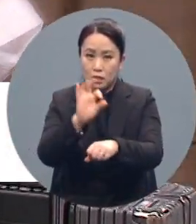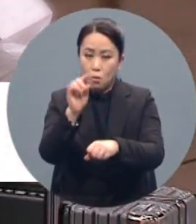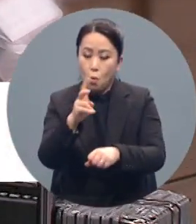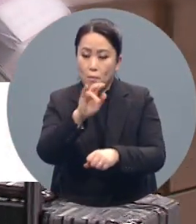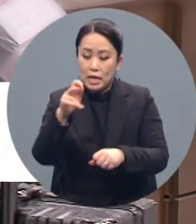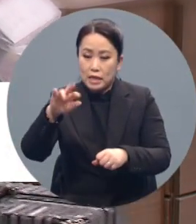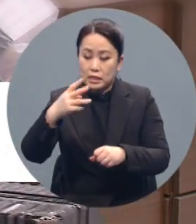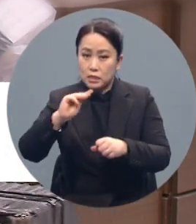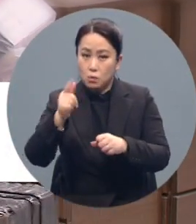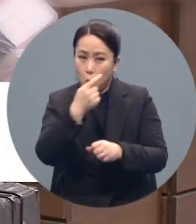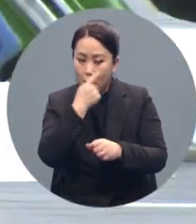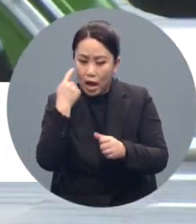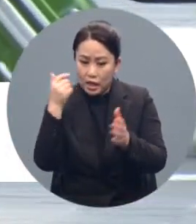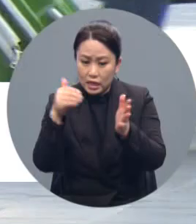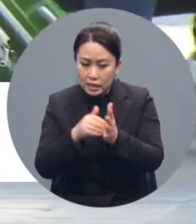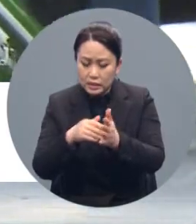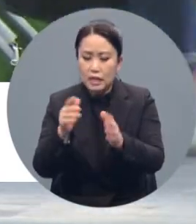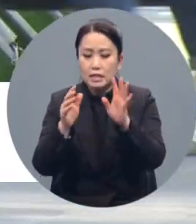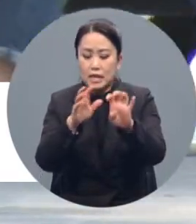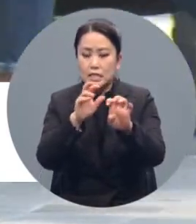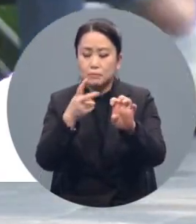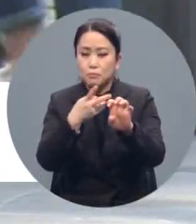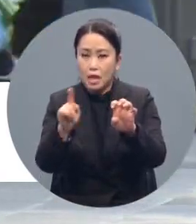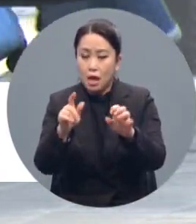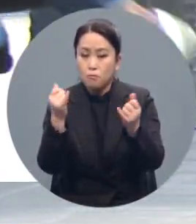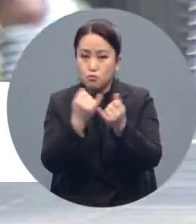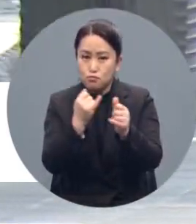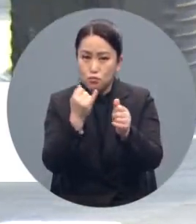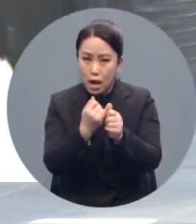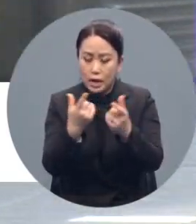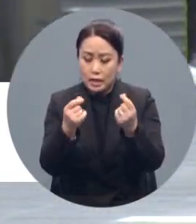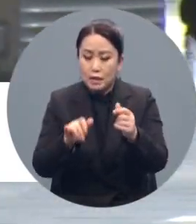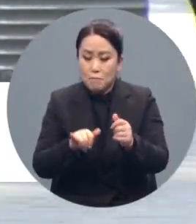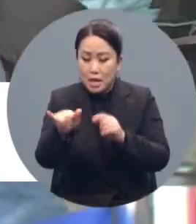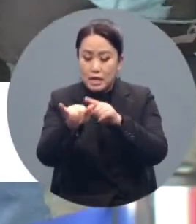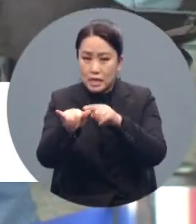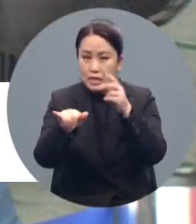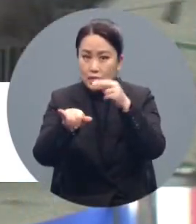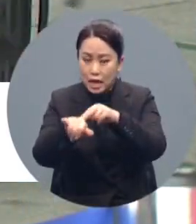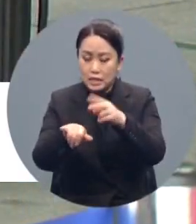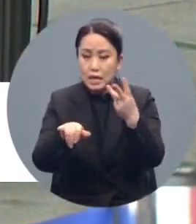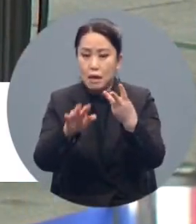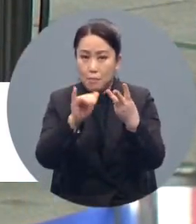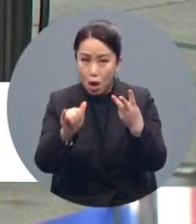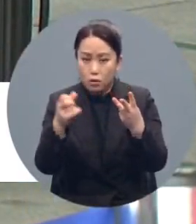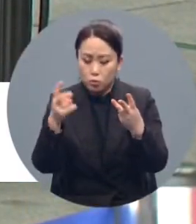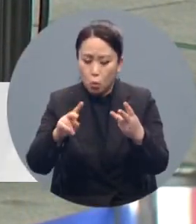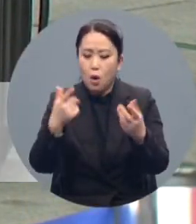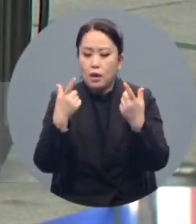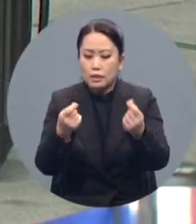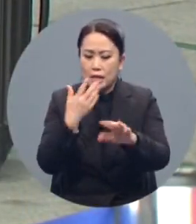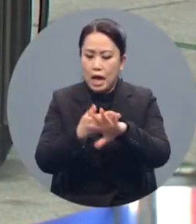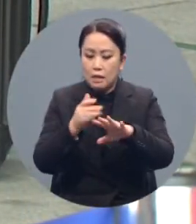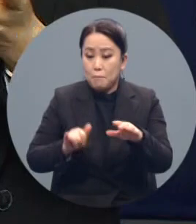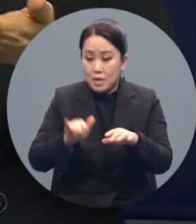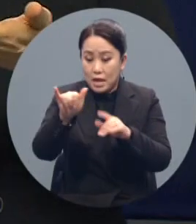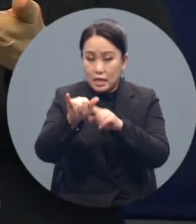40대 부부와 같은 비행기를 타고 온 3명과 다른 비행기를 타고 아프리카 국가에서 입국한 1명 등 모두